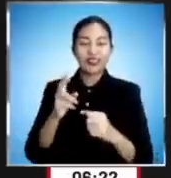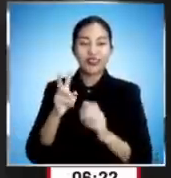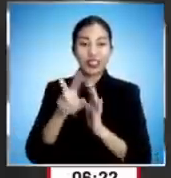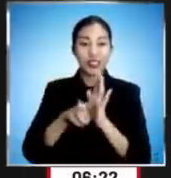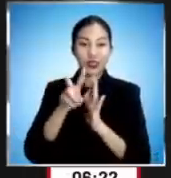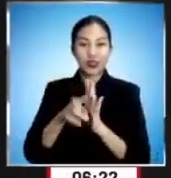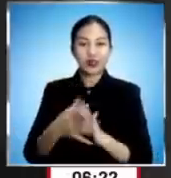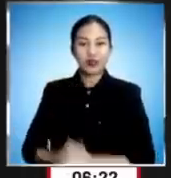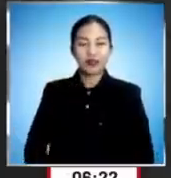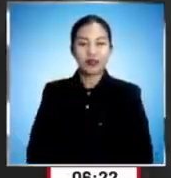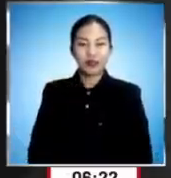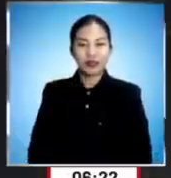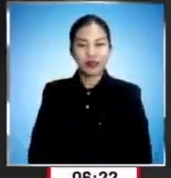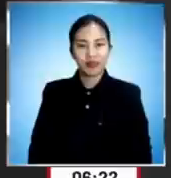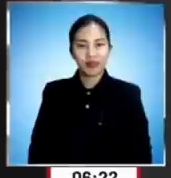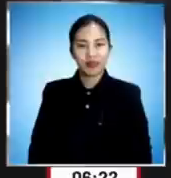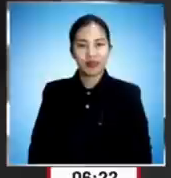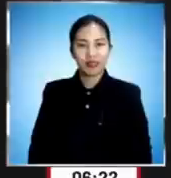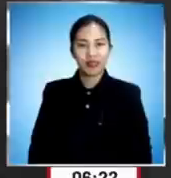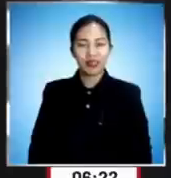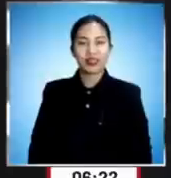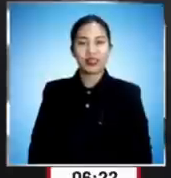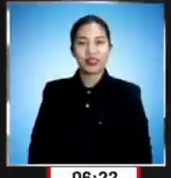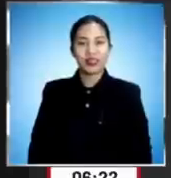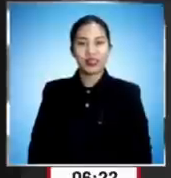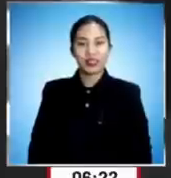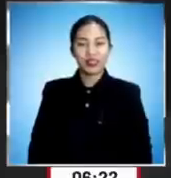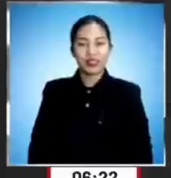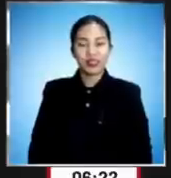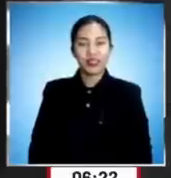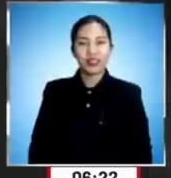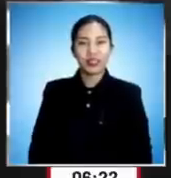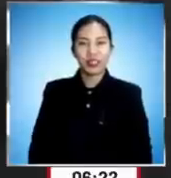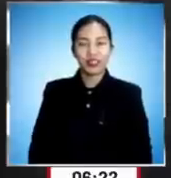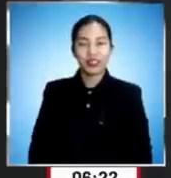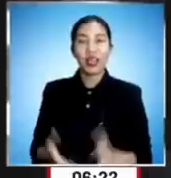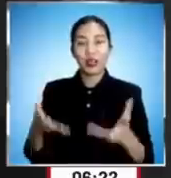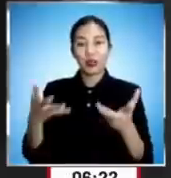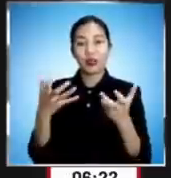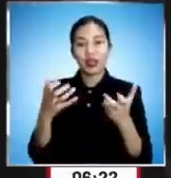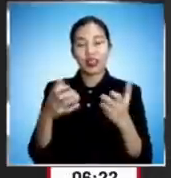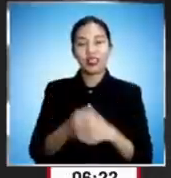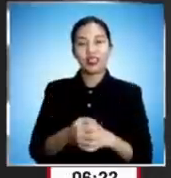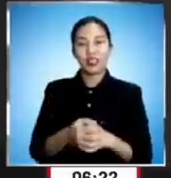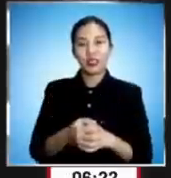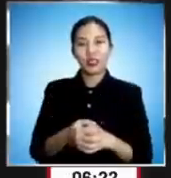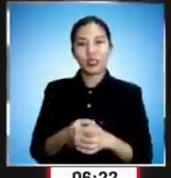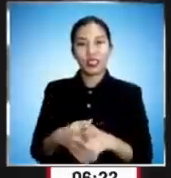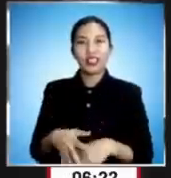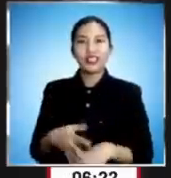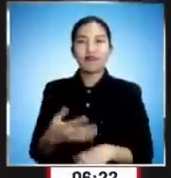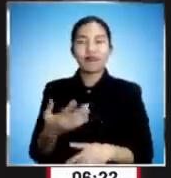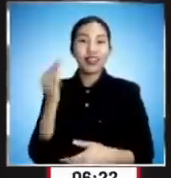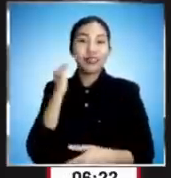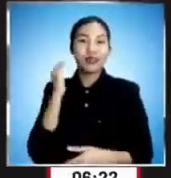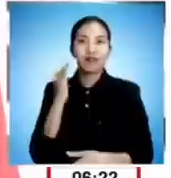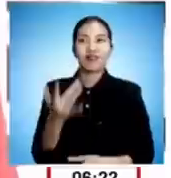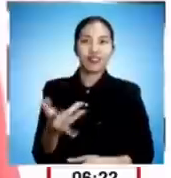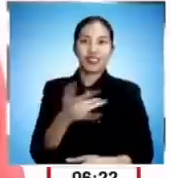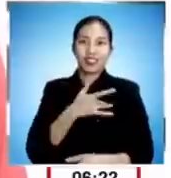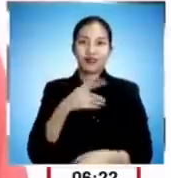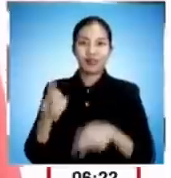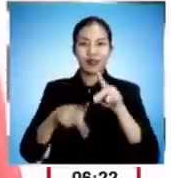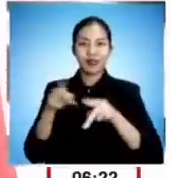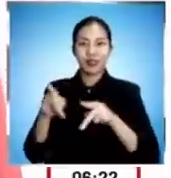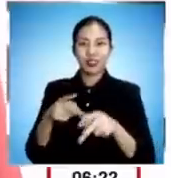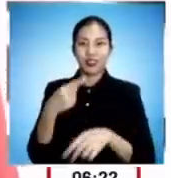ko aamin sa kasalanan ng hindi? I want to capture the audience kasi pag may sampalan, ba't kaya sinampal? Masakit masampal.